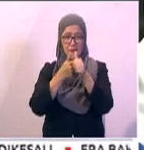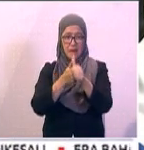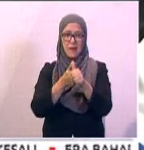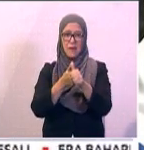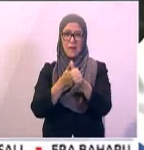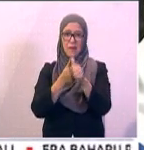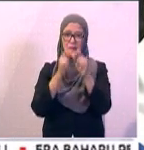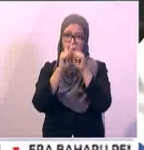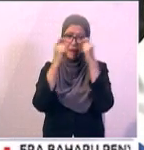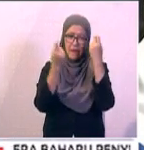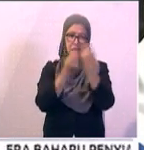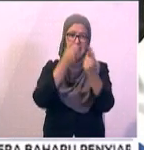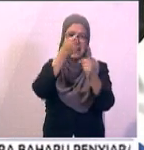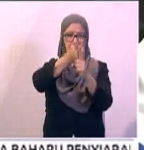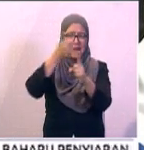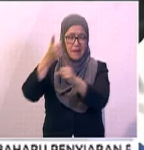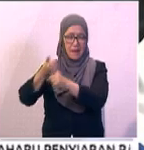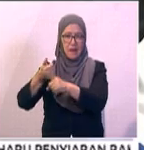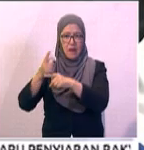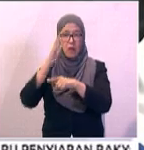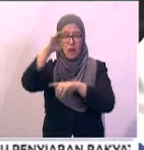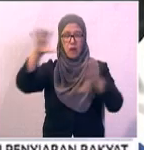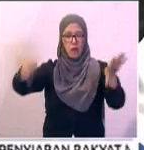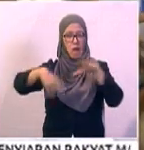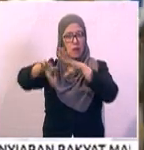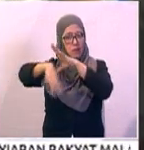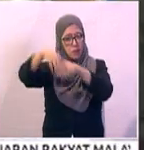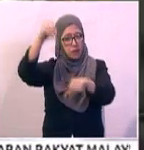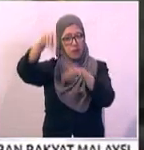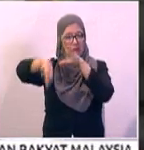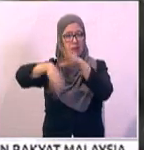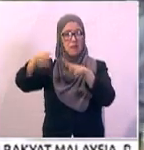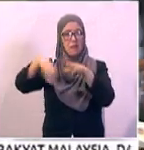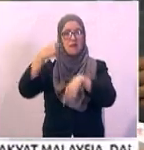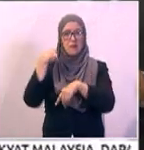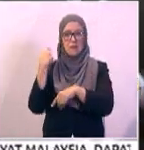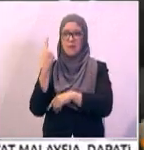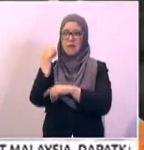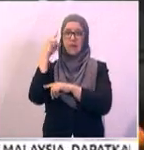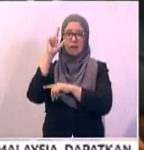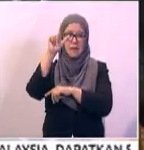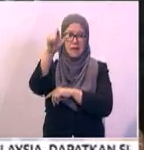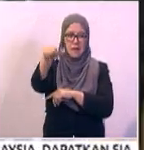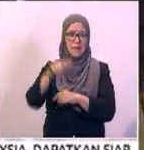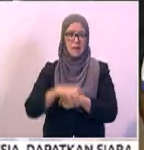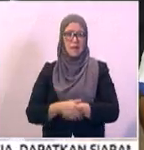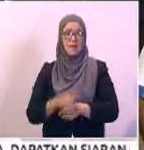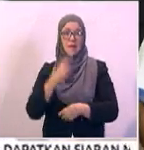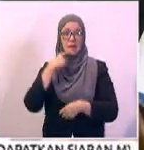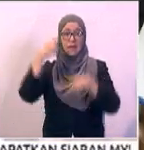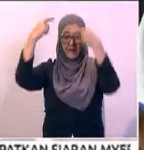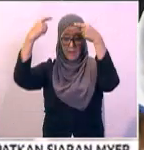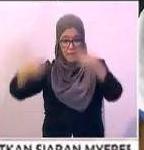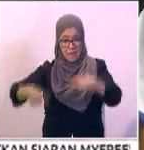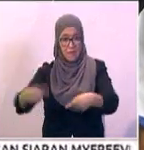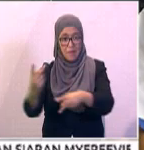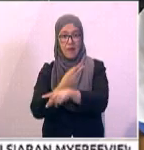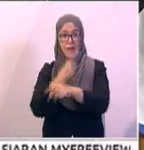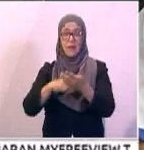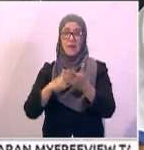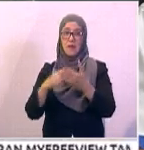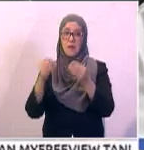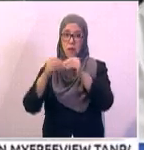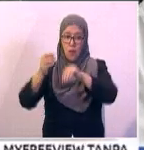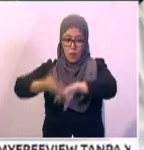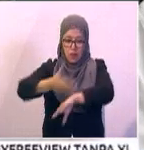pasukan masing-masing yang akan dibuat undian tidak lama lagi. Tambah beliau lagi, kejohanan kali ini diperkuatkan lagi dengan